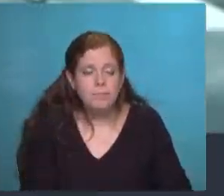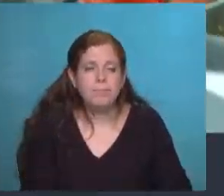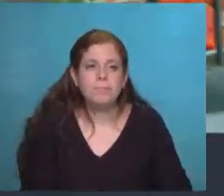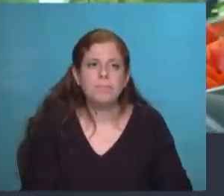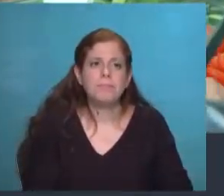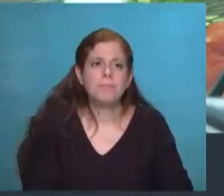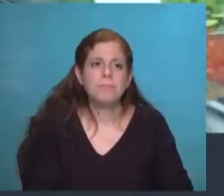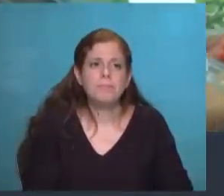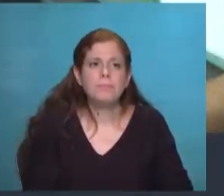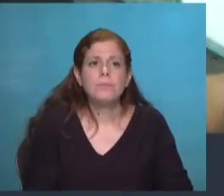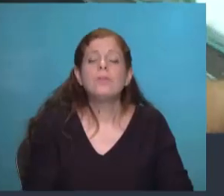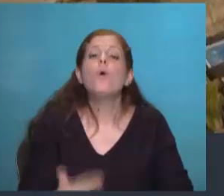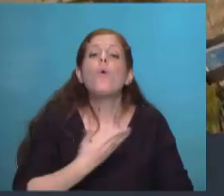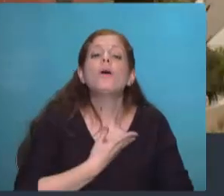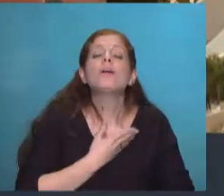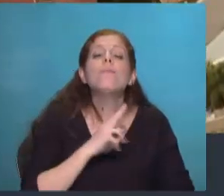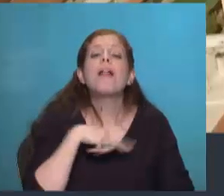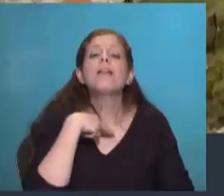גנץ. הוא קיבל כל אחד.